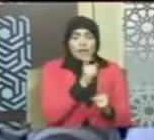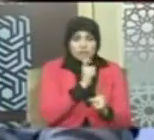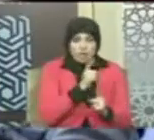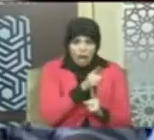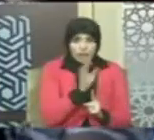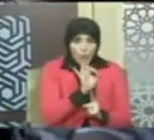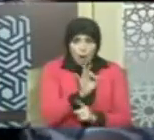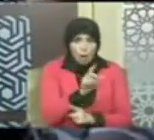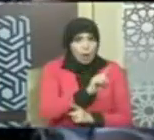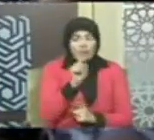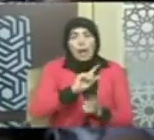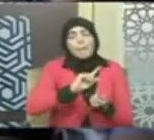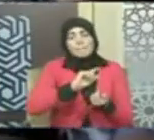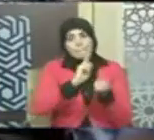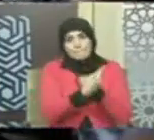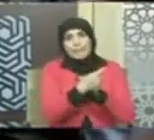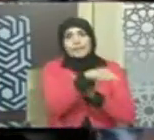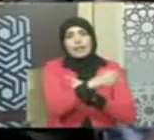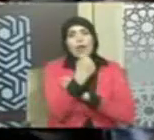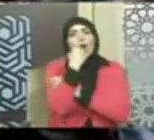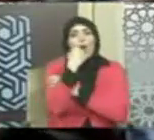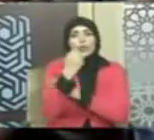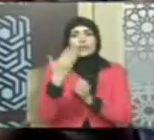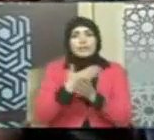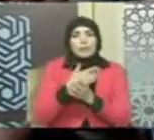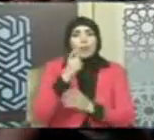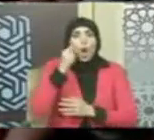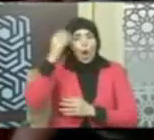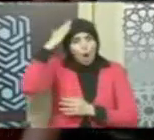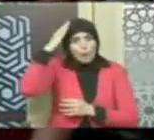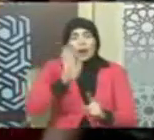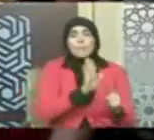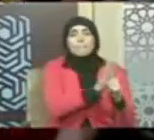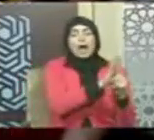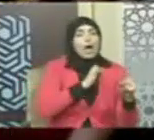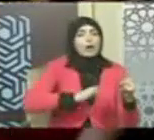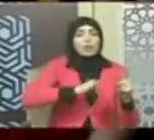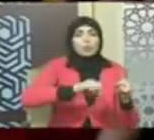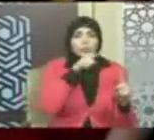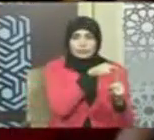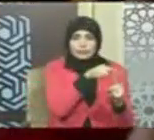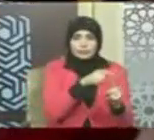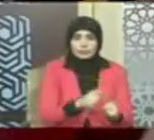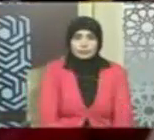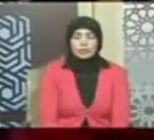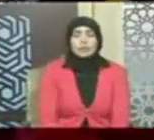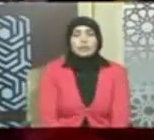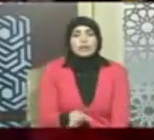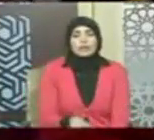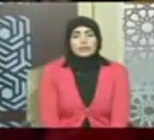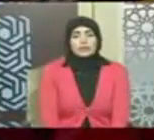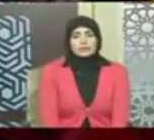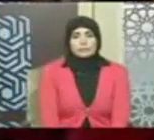ضعيفا بعد حجته، وإن تخاصم راعيها